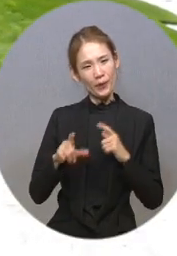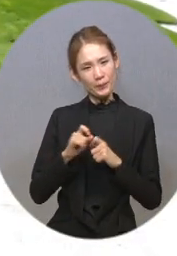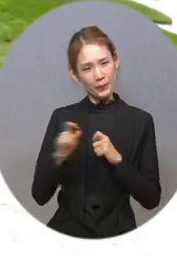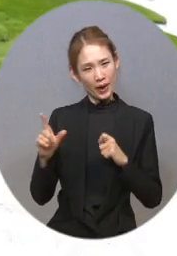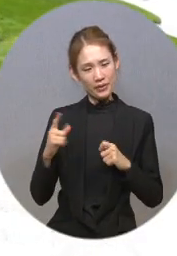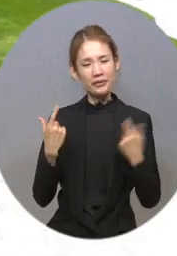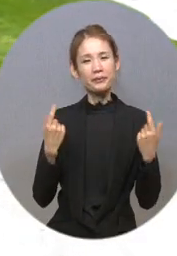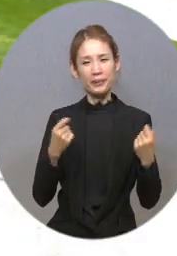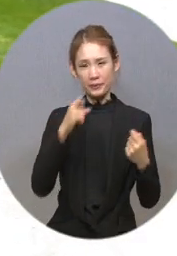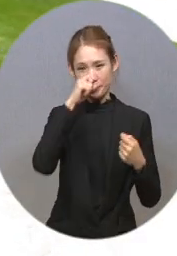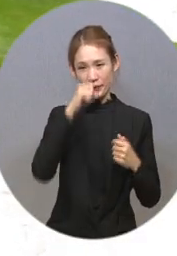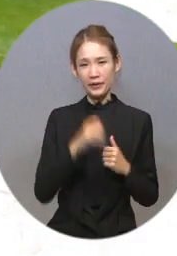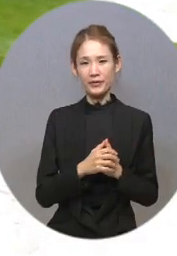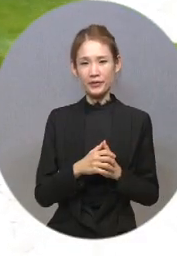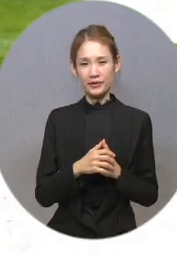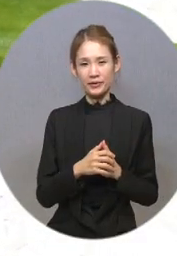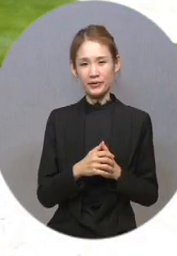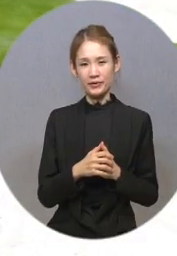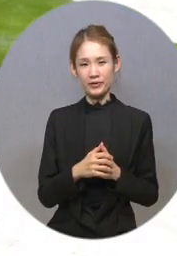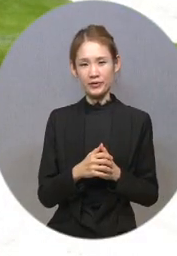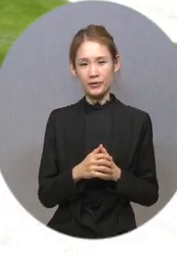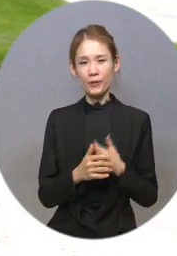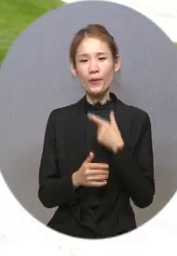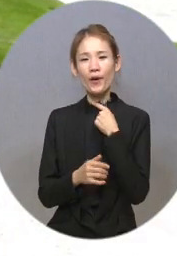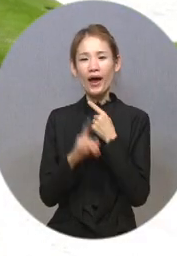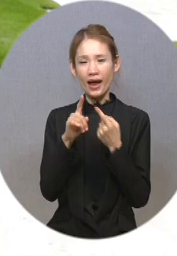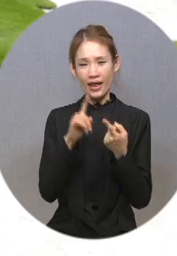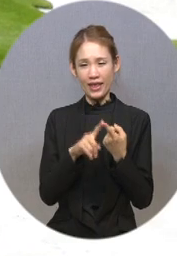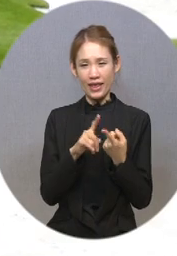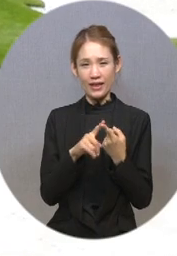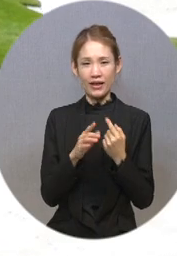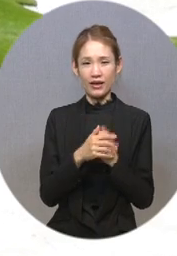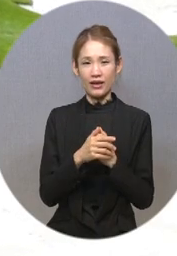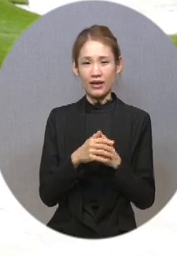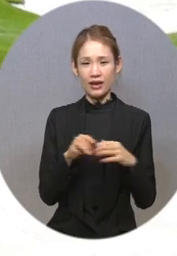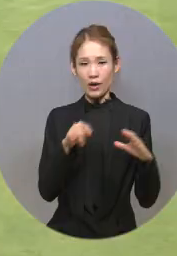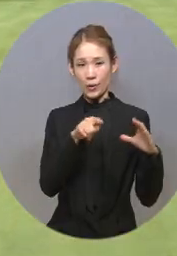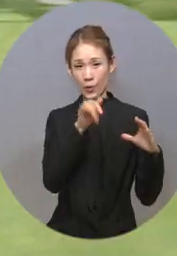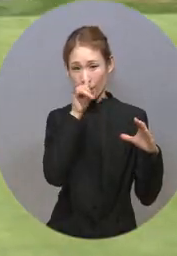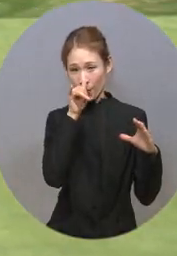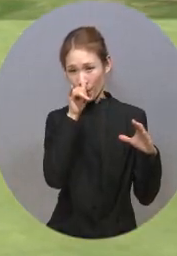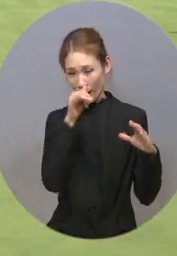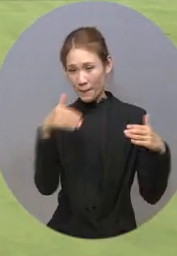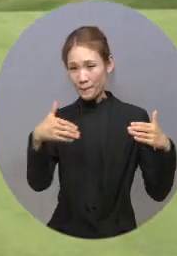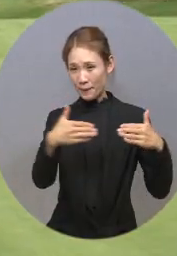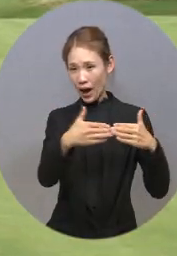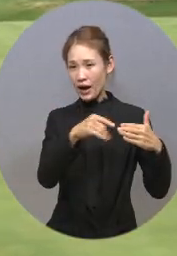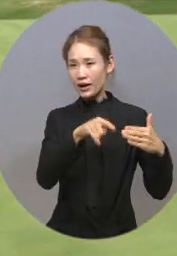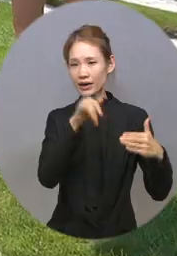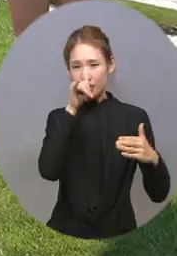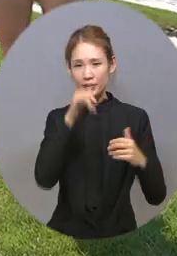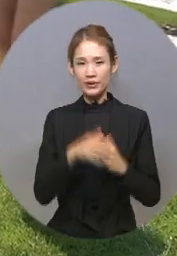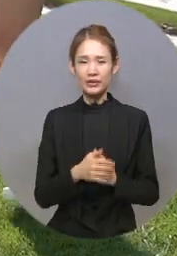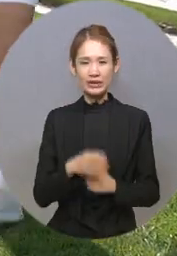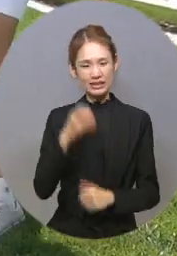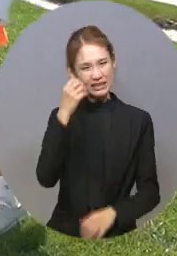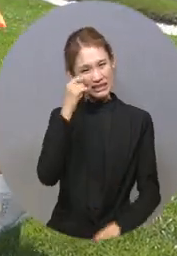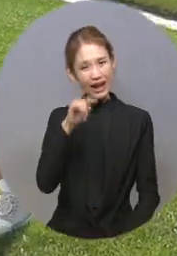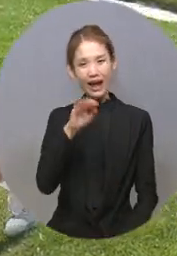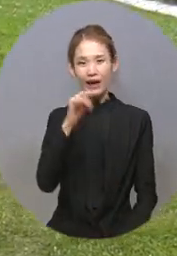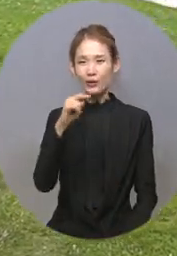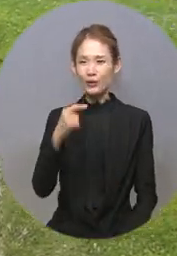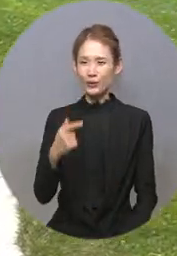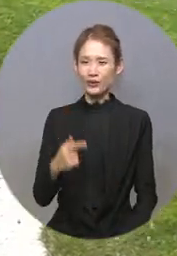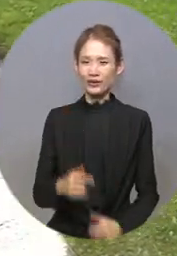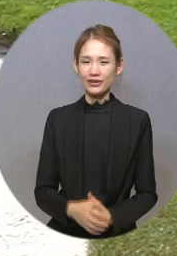좋다. 잘 나올 것 같아. 네가 원래 하던 대로. 아 여기 있네. 온 됐네. 그러면 이상한 온. 대략 한